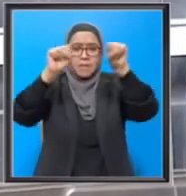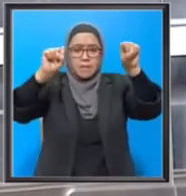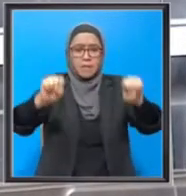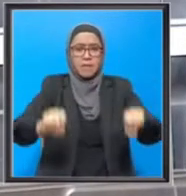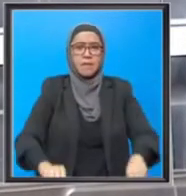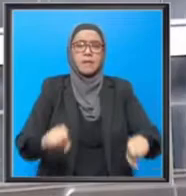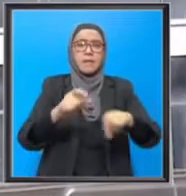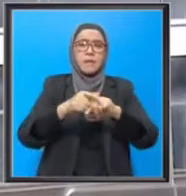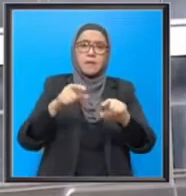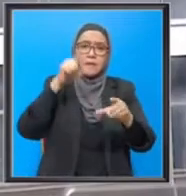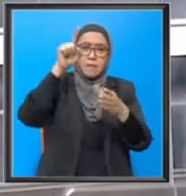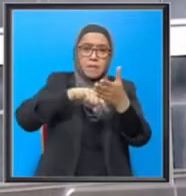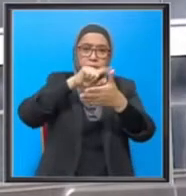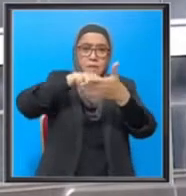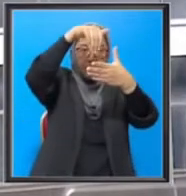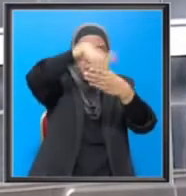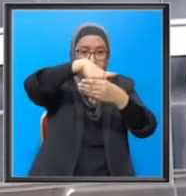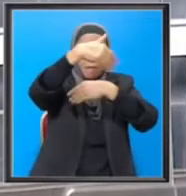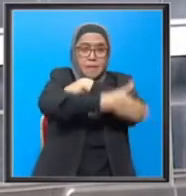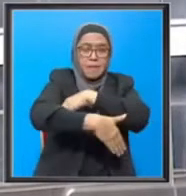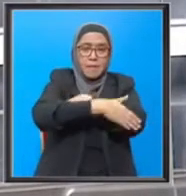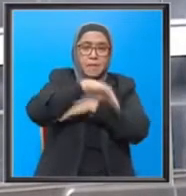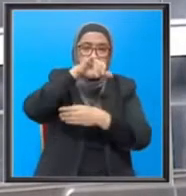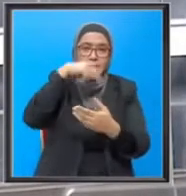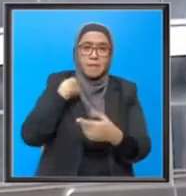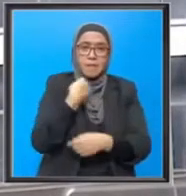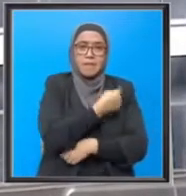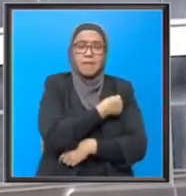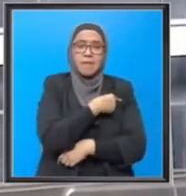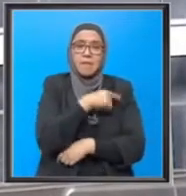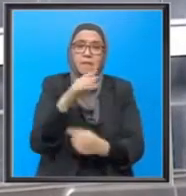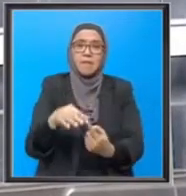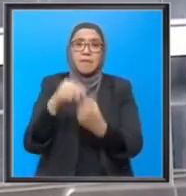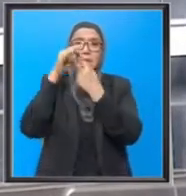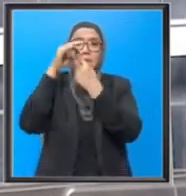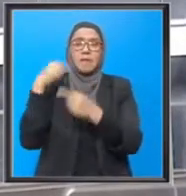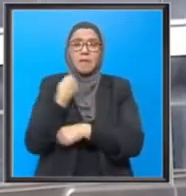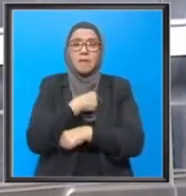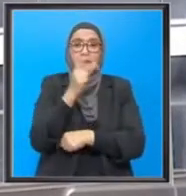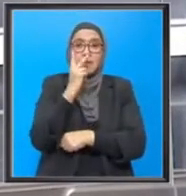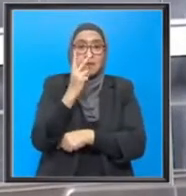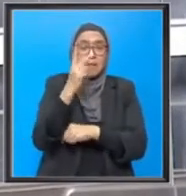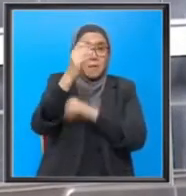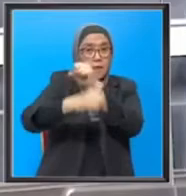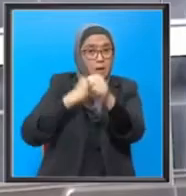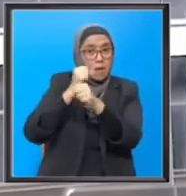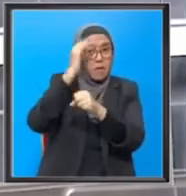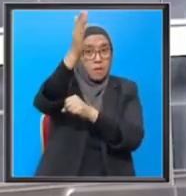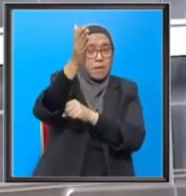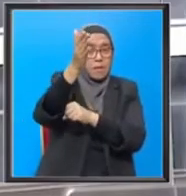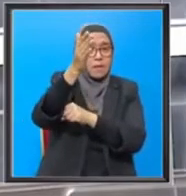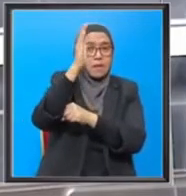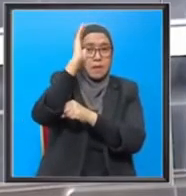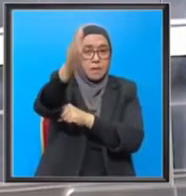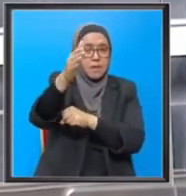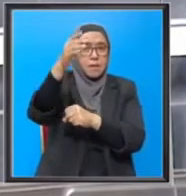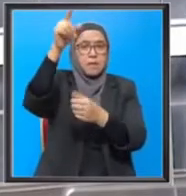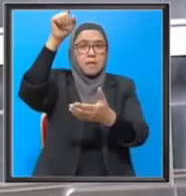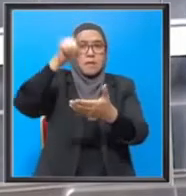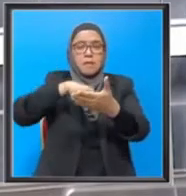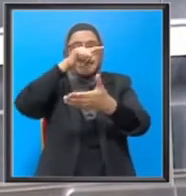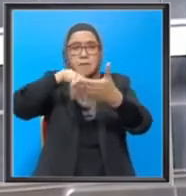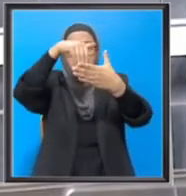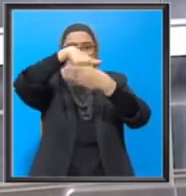Raya negara kita utamanya kita melihat tahun depan kita akan menghadapi jangan rayu negeri di